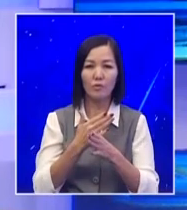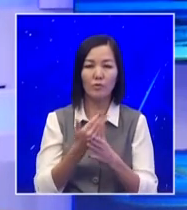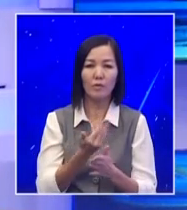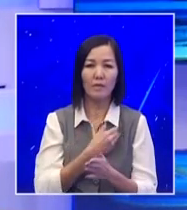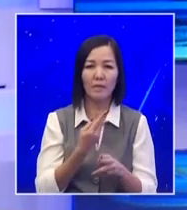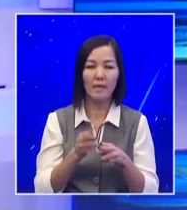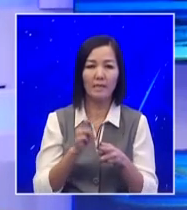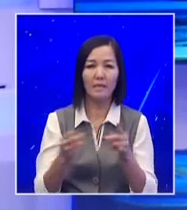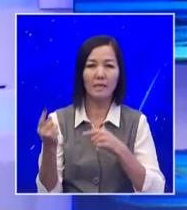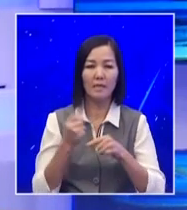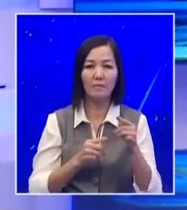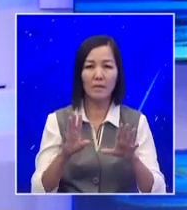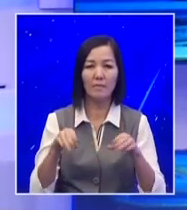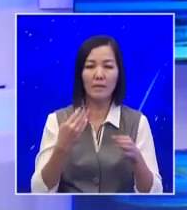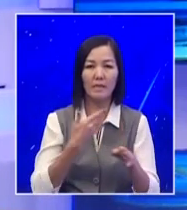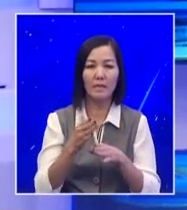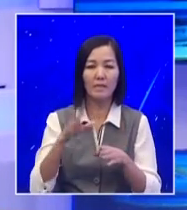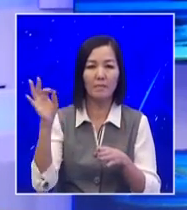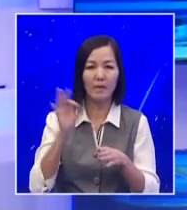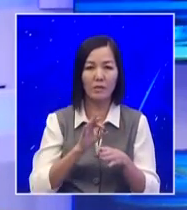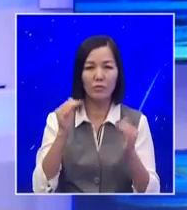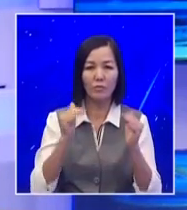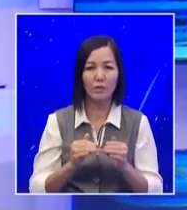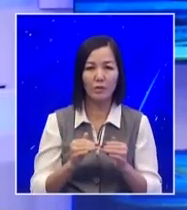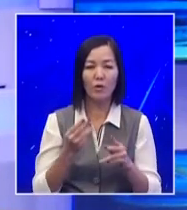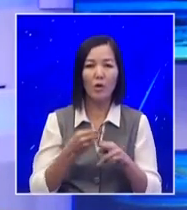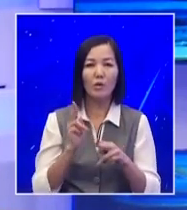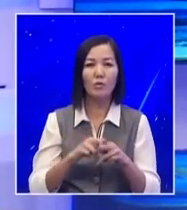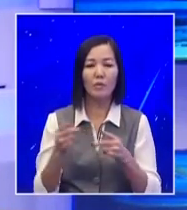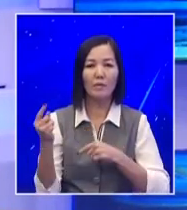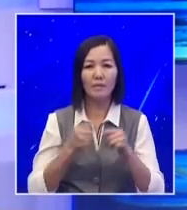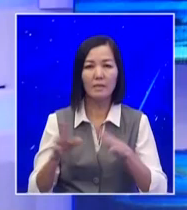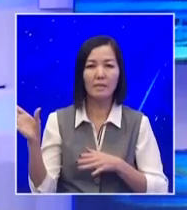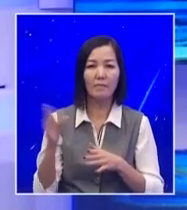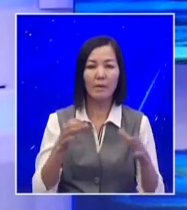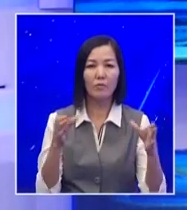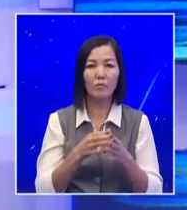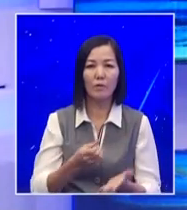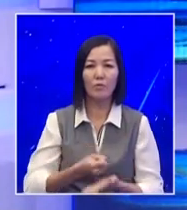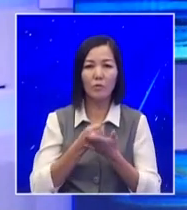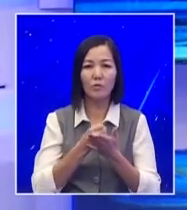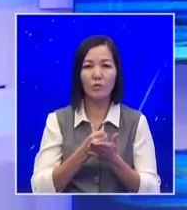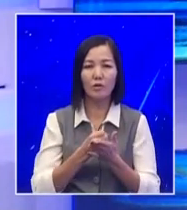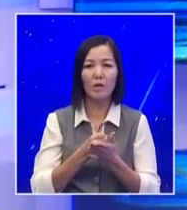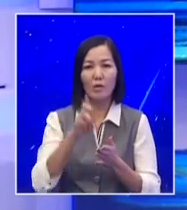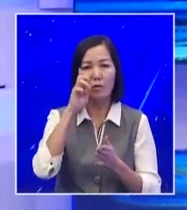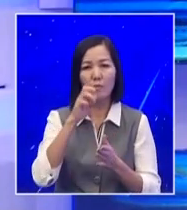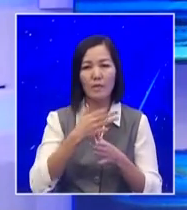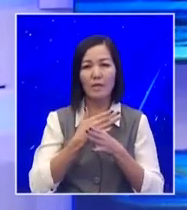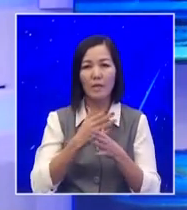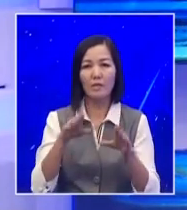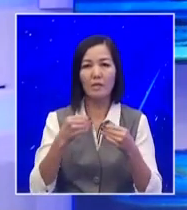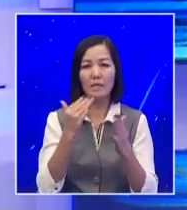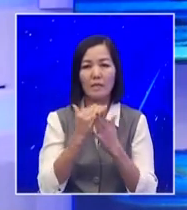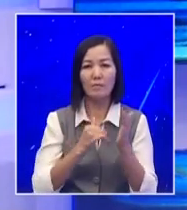ниетті. Әсіресе кәсіпкерлерге берілетін несие пайызын төмендету керек. Сондай-ақ олар бизнестің барлық топтарын қолдау үшін берілетін